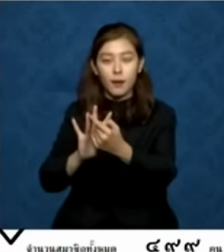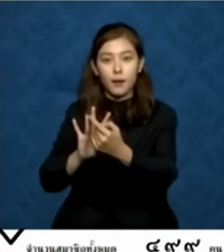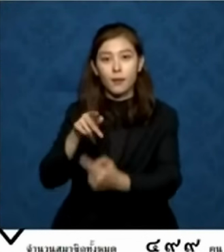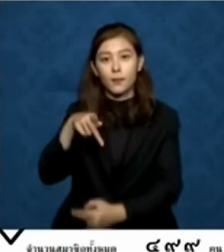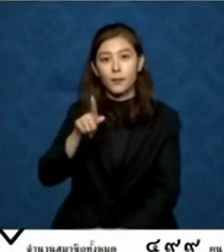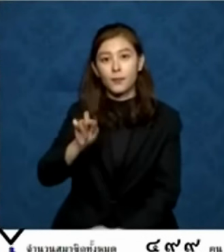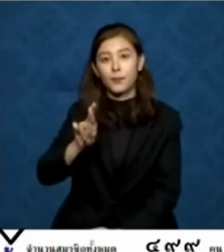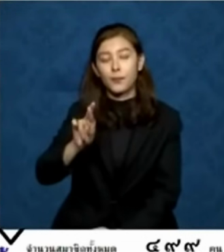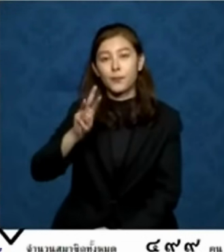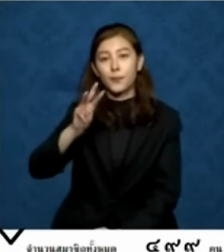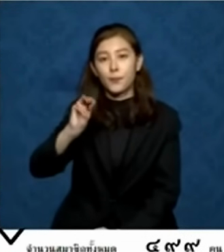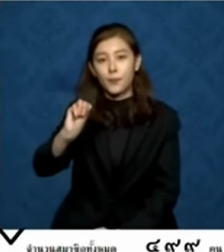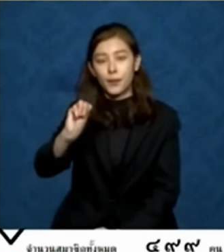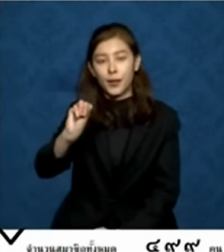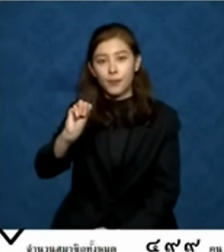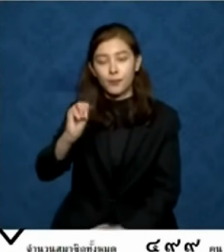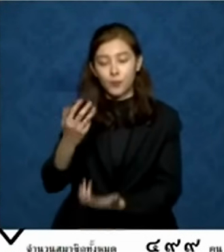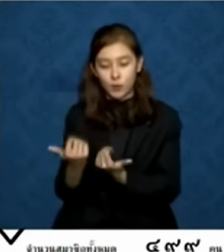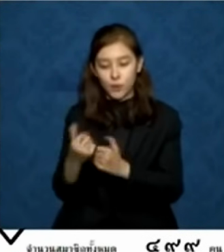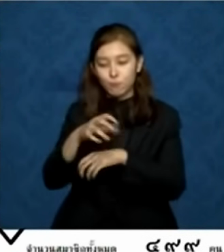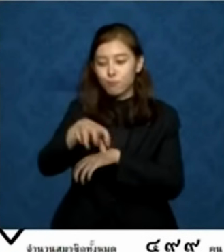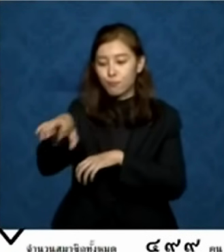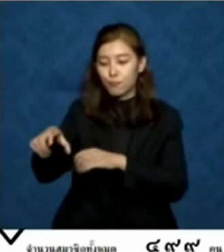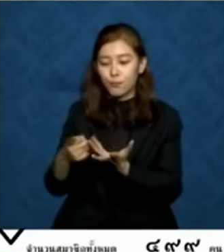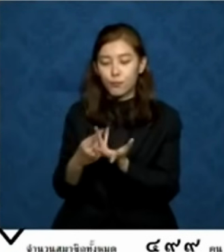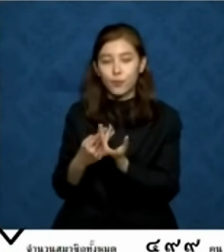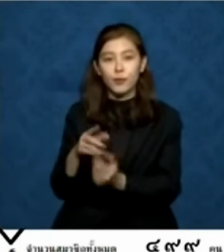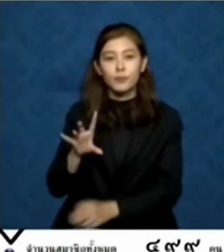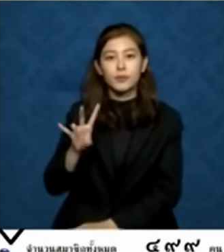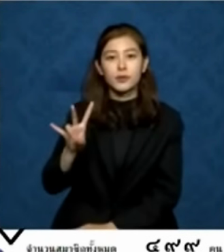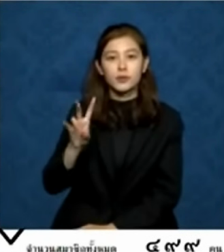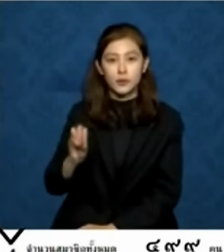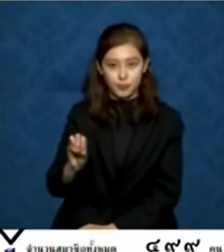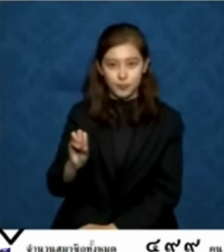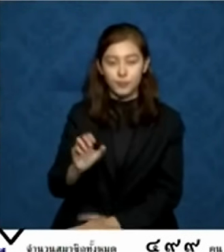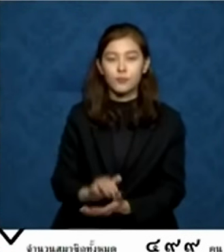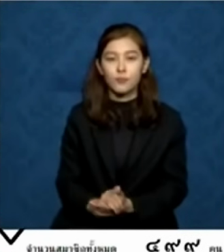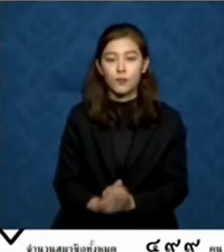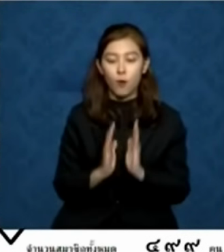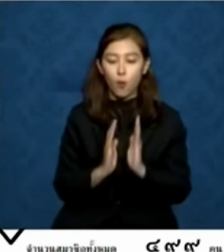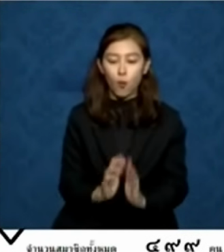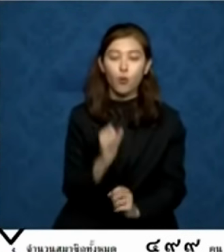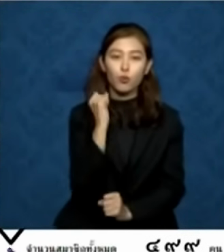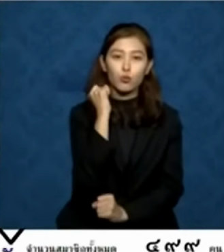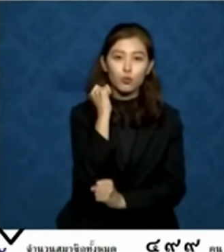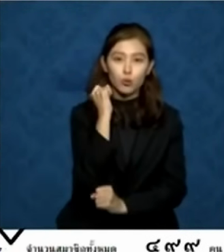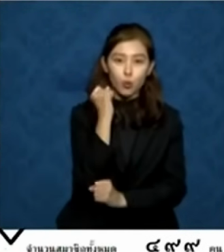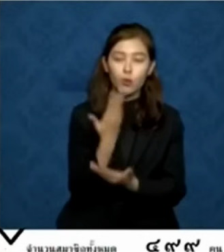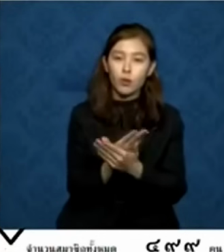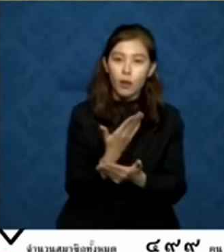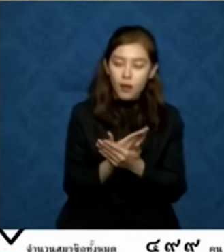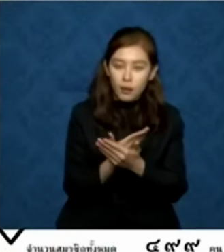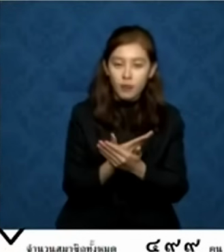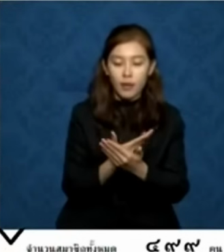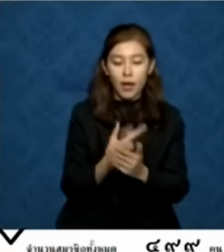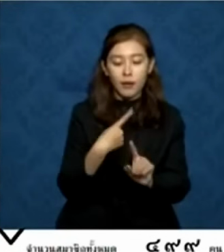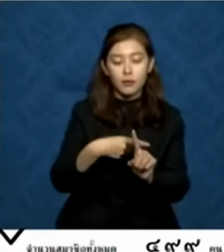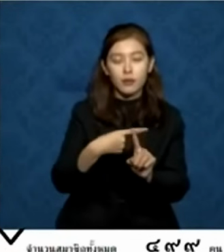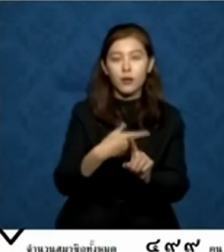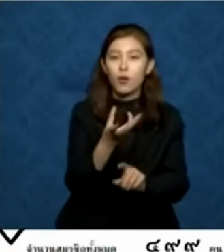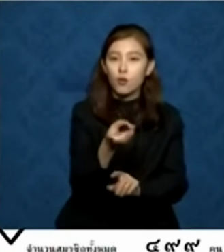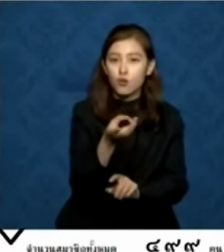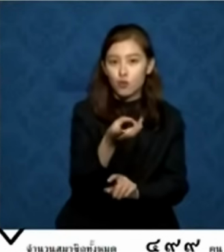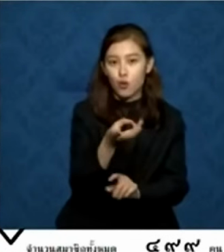70ครัวเรือนรวมทั้งผู้มีรายได้น้อยสามารถเข้าถึงแหล่งสินเชื่อเ